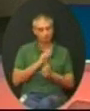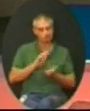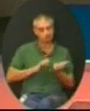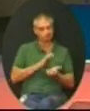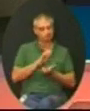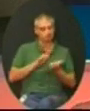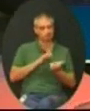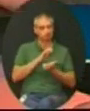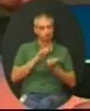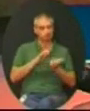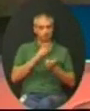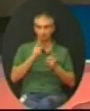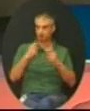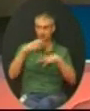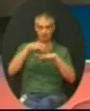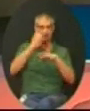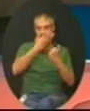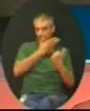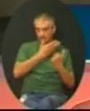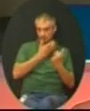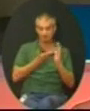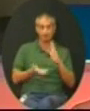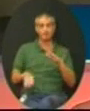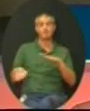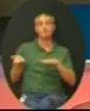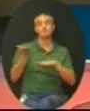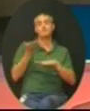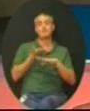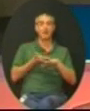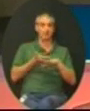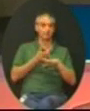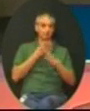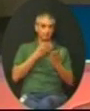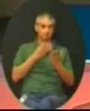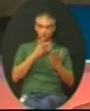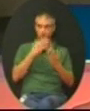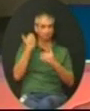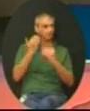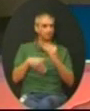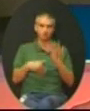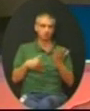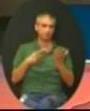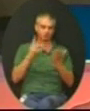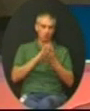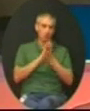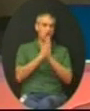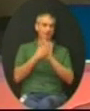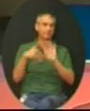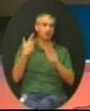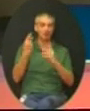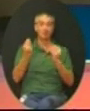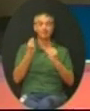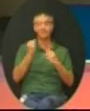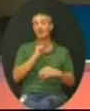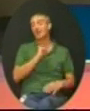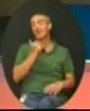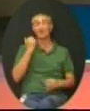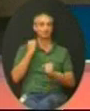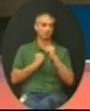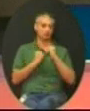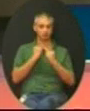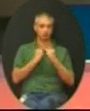אותו, ראי אירועי הר הבית, מעלים אותו על סדר היום. בסופו של דבר זה הופך להיות לדבר הכי